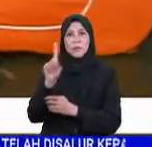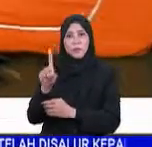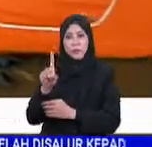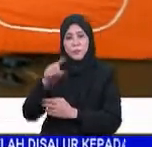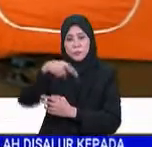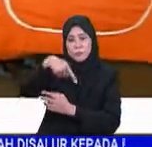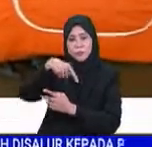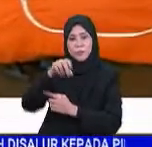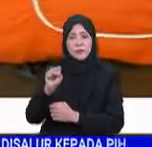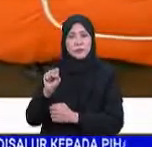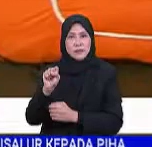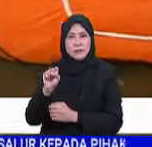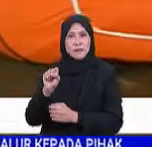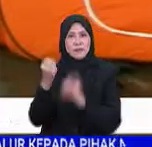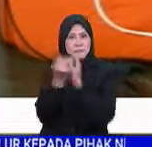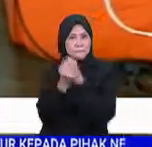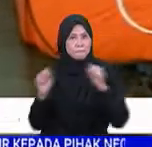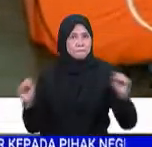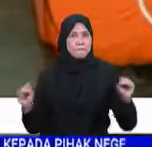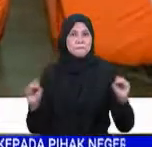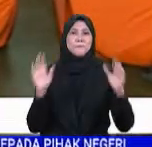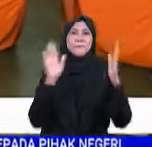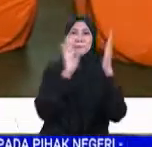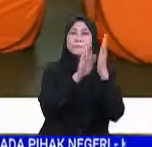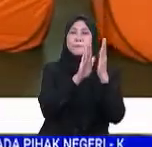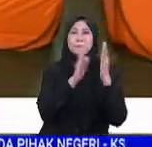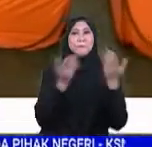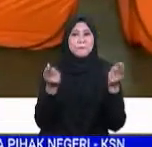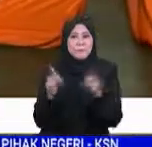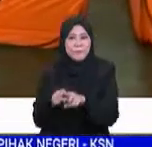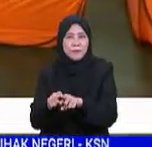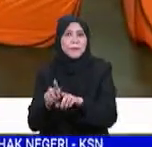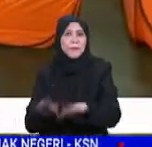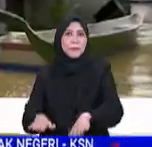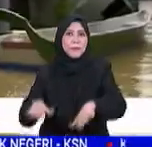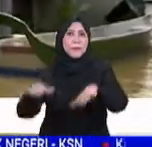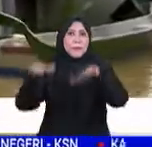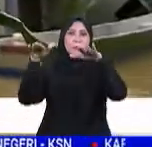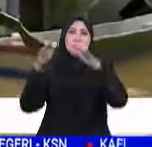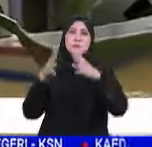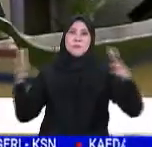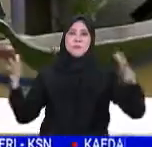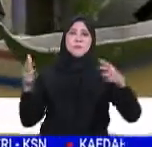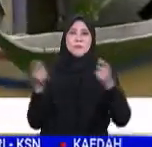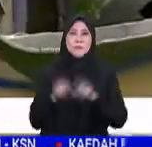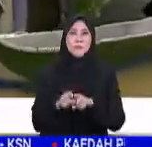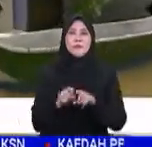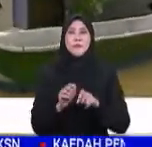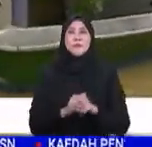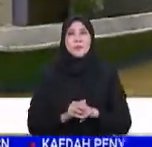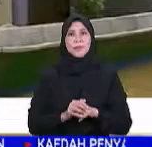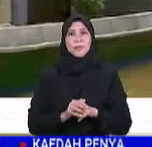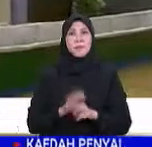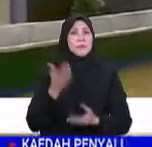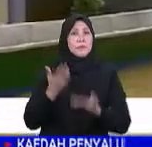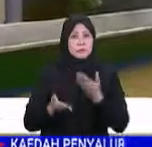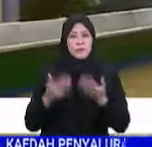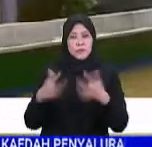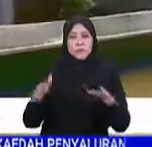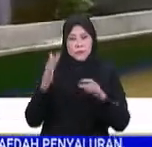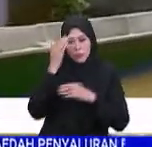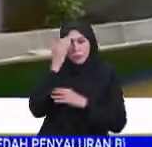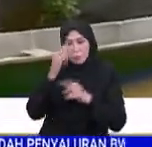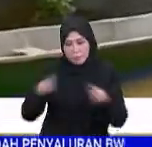sementara, PPS, disediakan bagi menghadapi sebarang kemungkinan banjir besar. Malah pihaknya juga telah mengenal